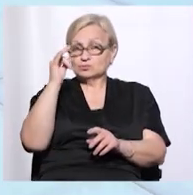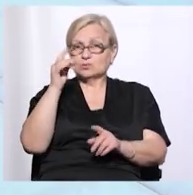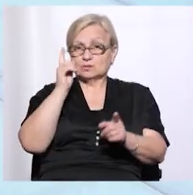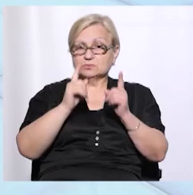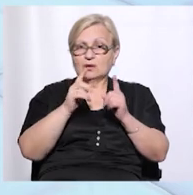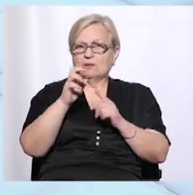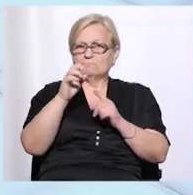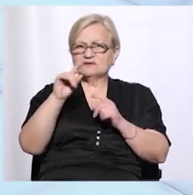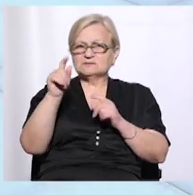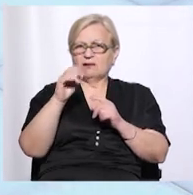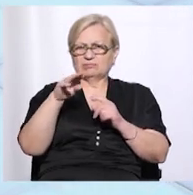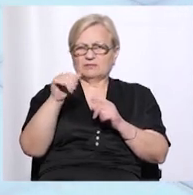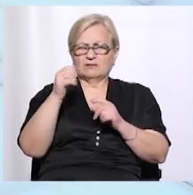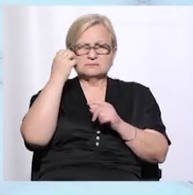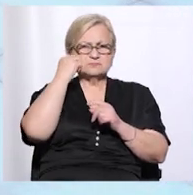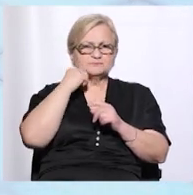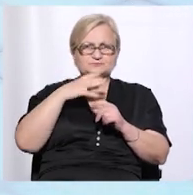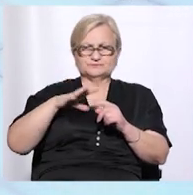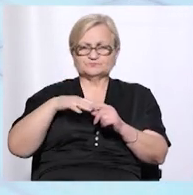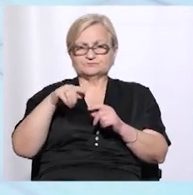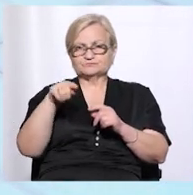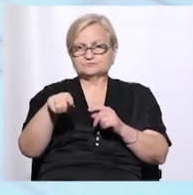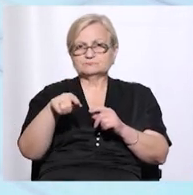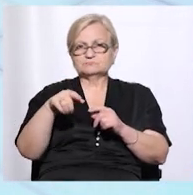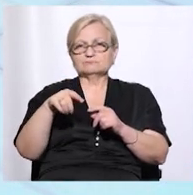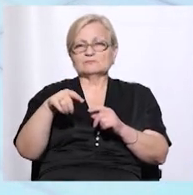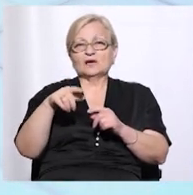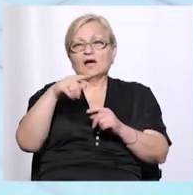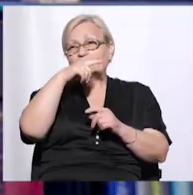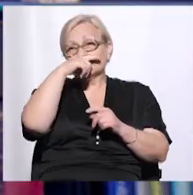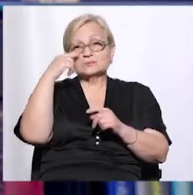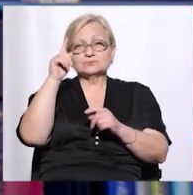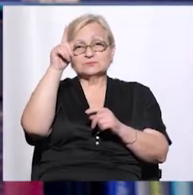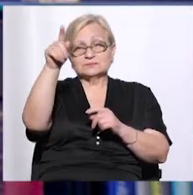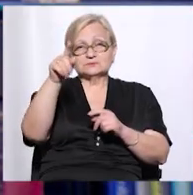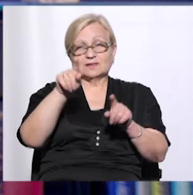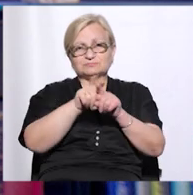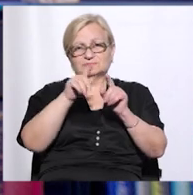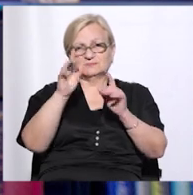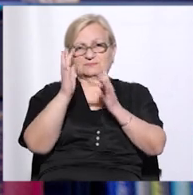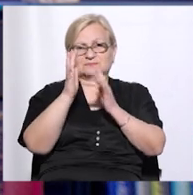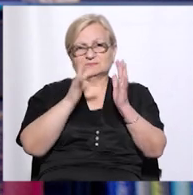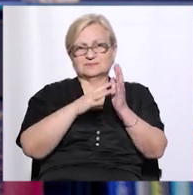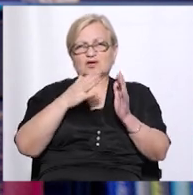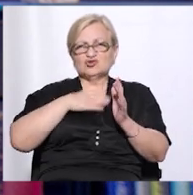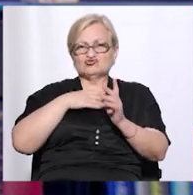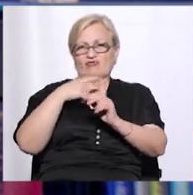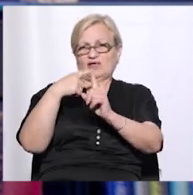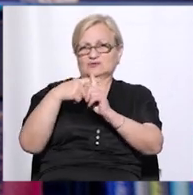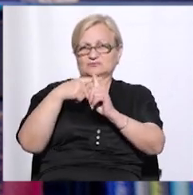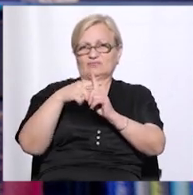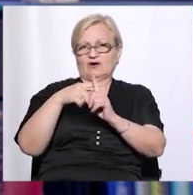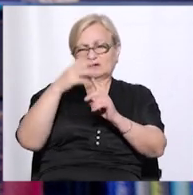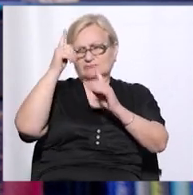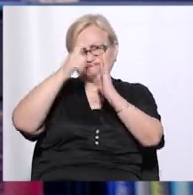და ბიზანტიის იმპერიაც, სხვათაშორის ერთმოწმუნე რუსეთის იმპერიასავით, ჩვენივე ჯვრით მოდიოდა, მაგრამ